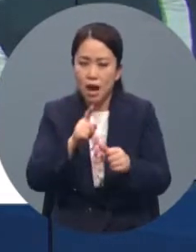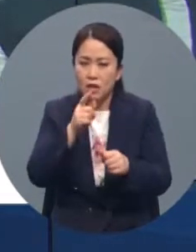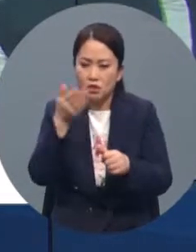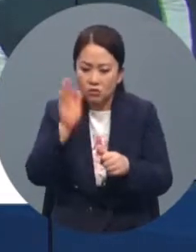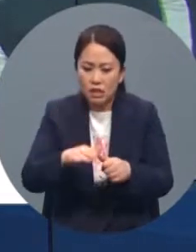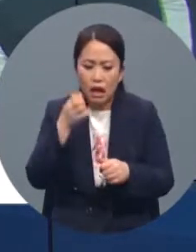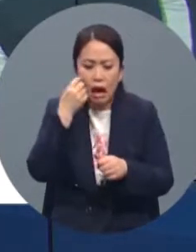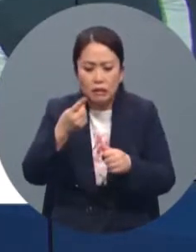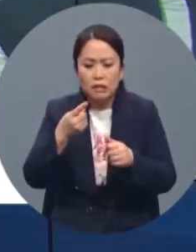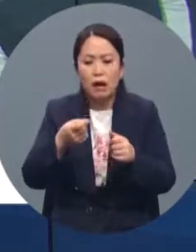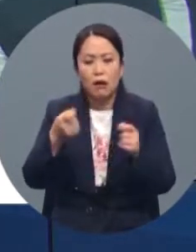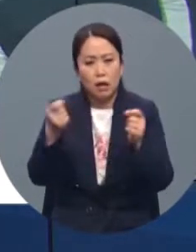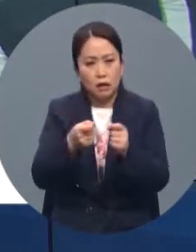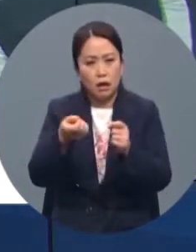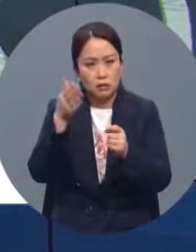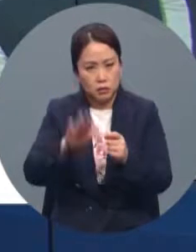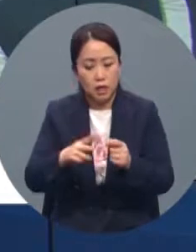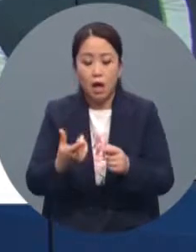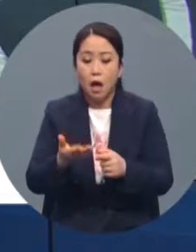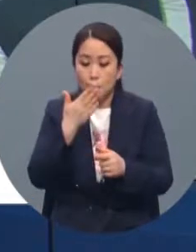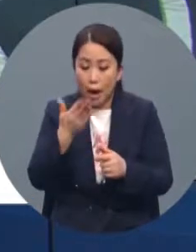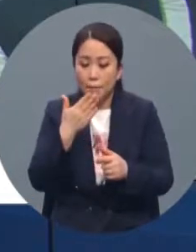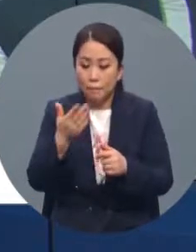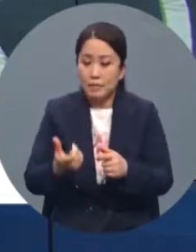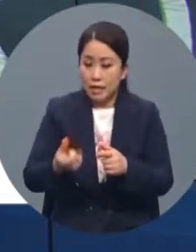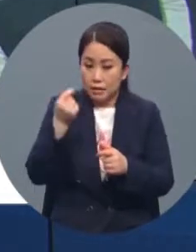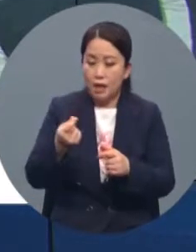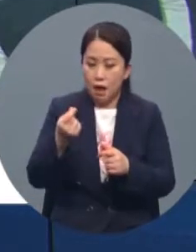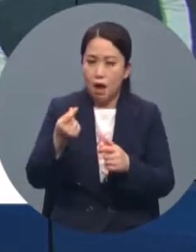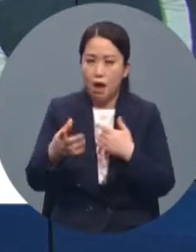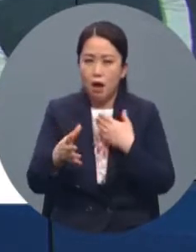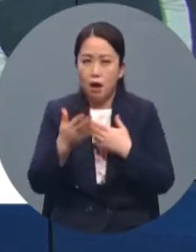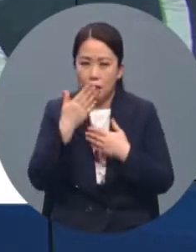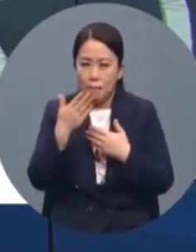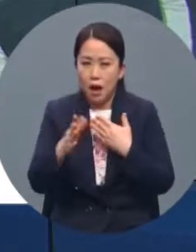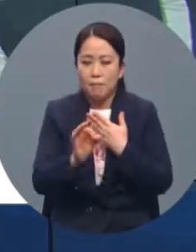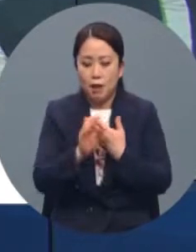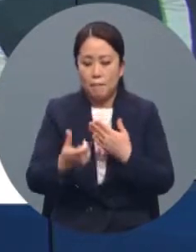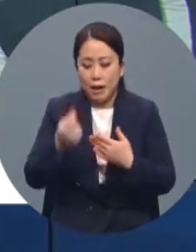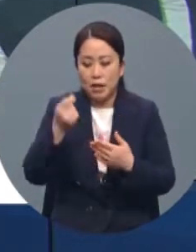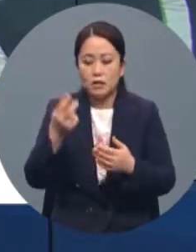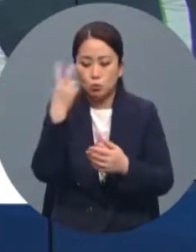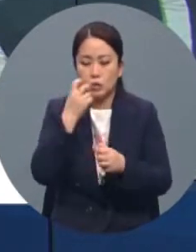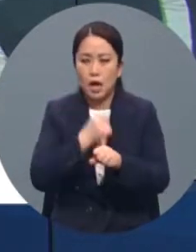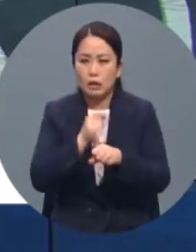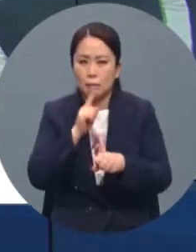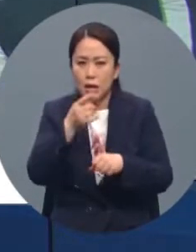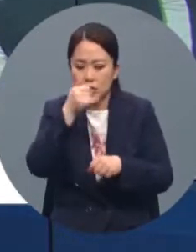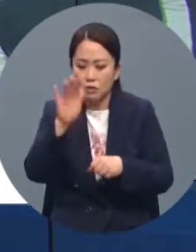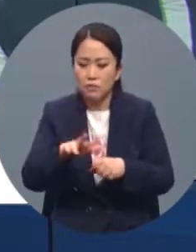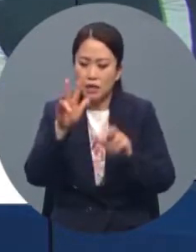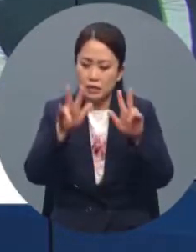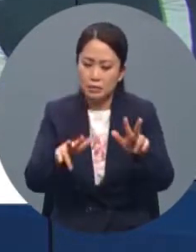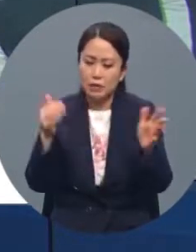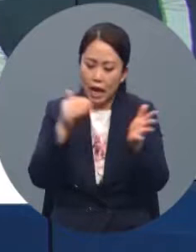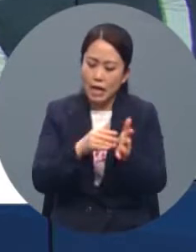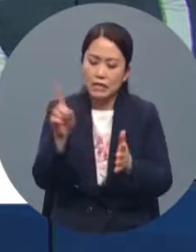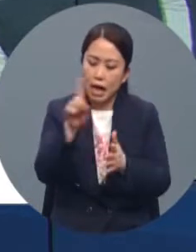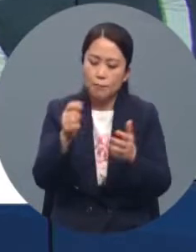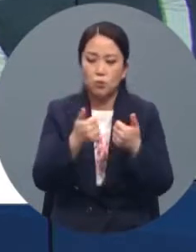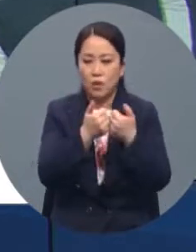최대한 빨리 조사하겠다던 부산대는 지금까지 단 한 차례 회의도 열지 않았는데요. 내일 첫